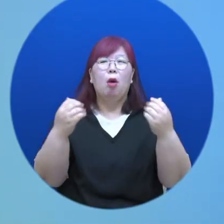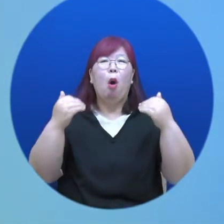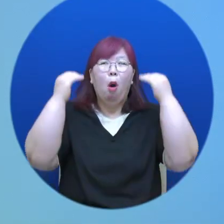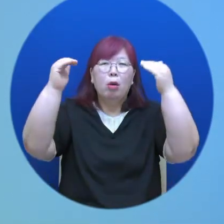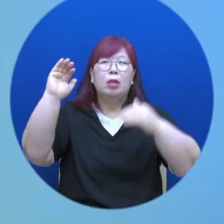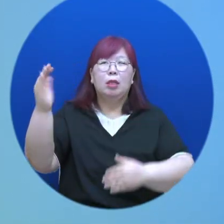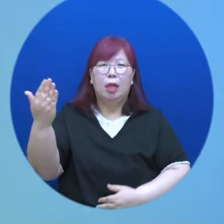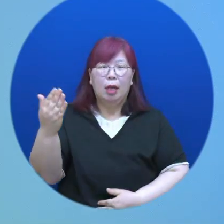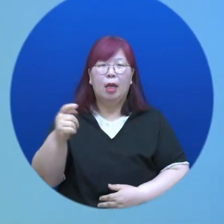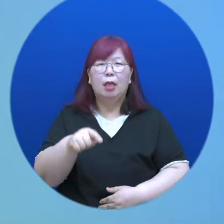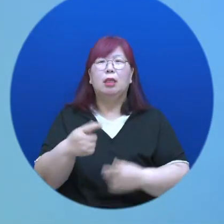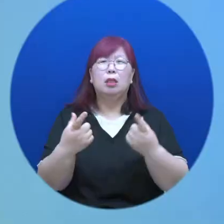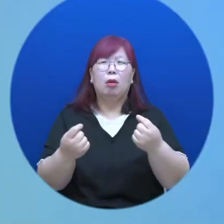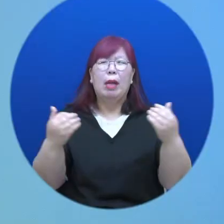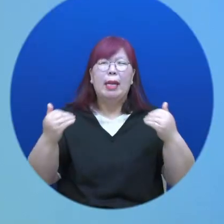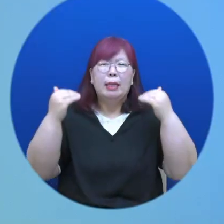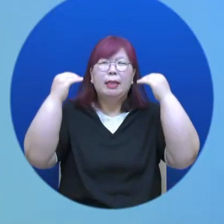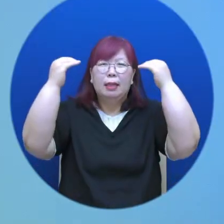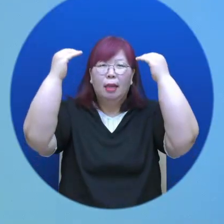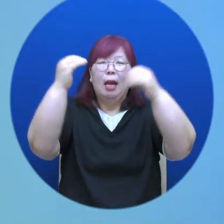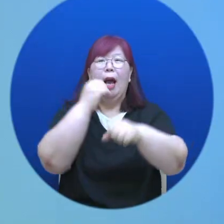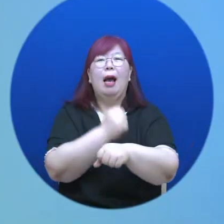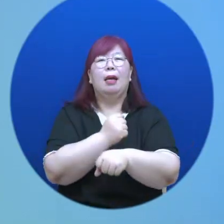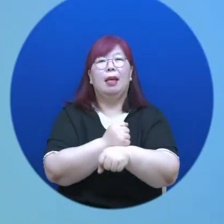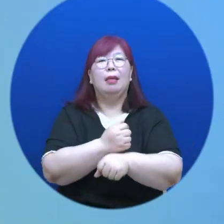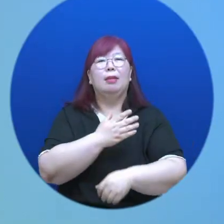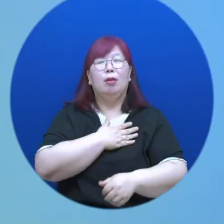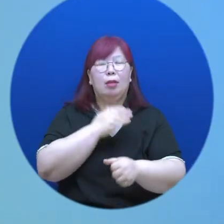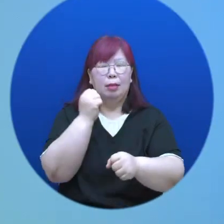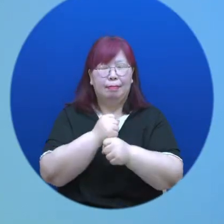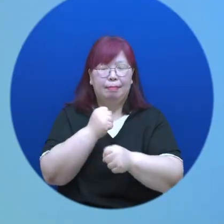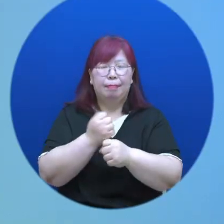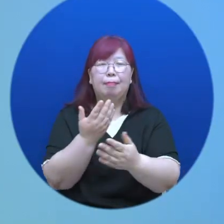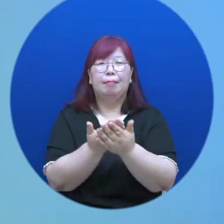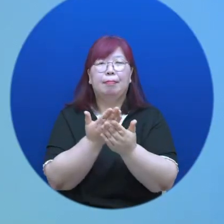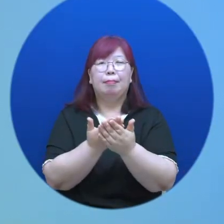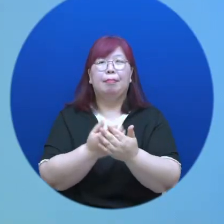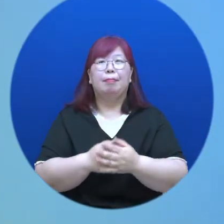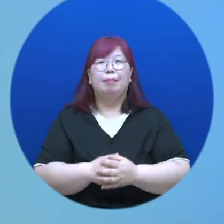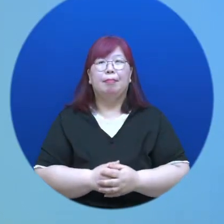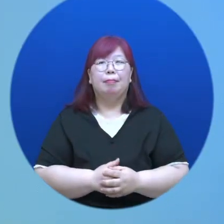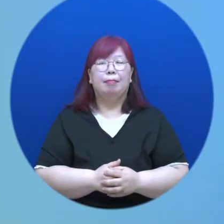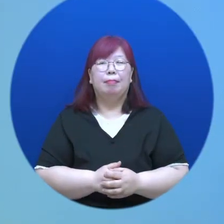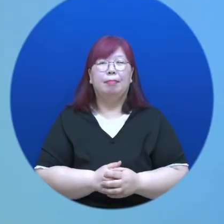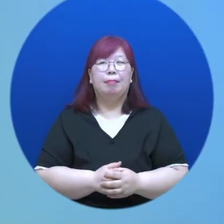그렇게 성장되도록 하나님 저를 빚어주시옵소서.